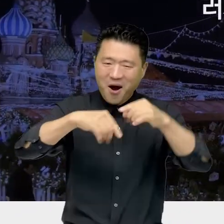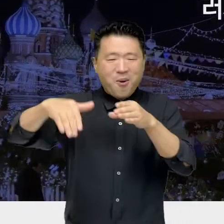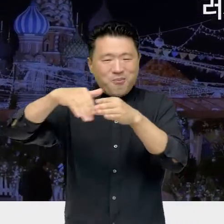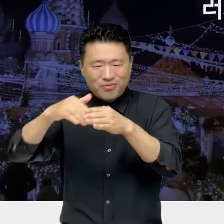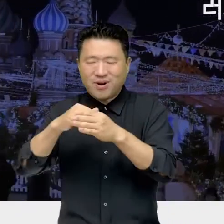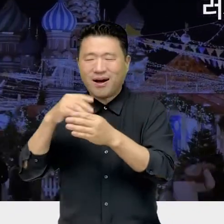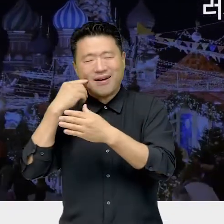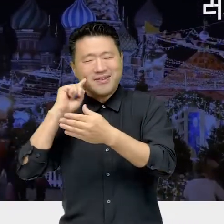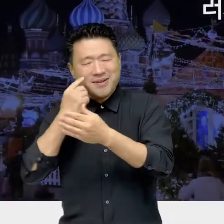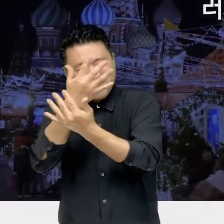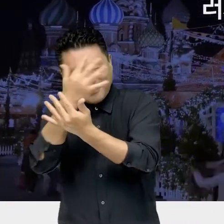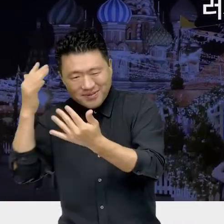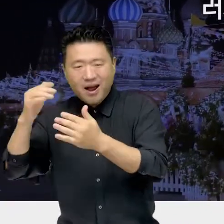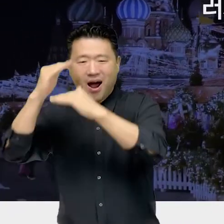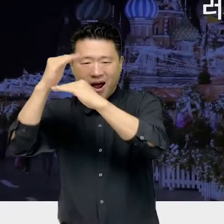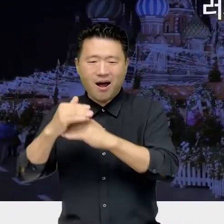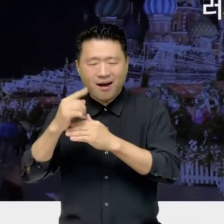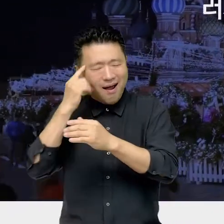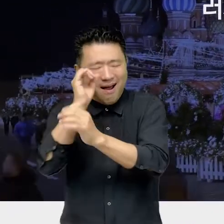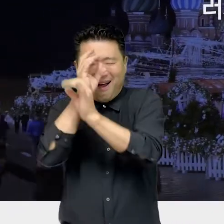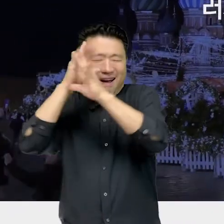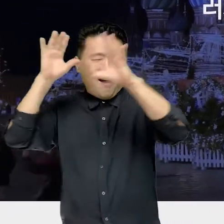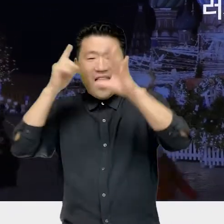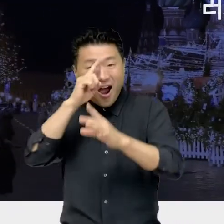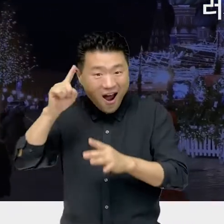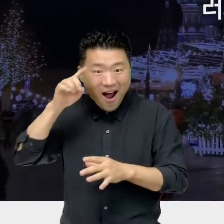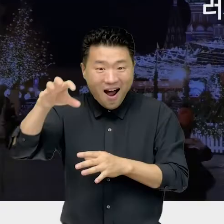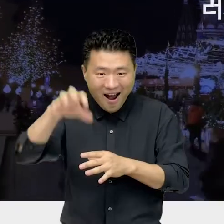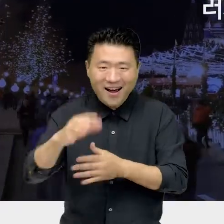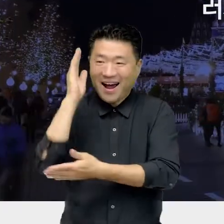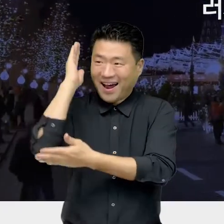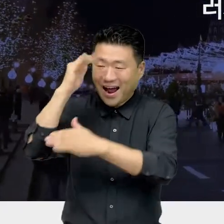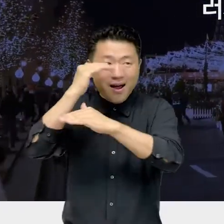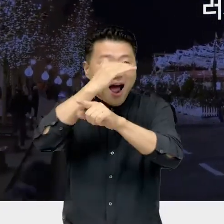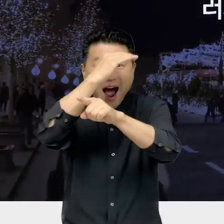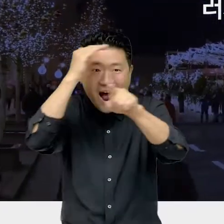문화, 예술, 문학의 영감의 원천 러시아. 그곳의 이야기와 풍경과 사람.